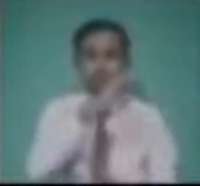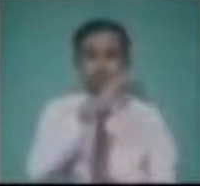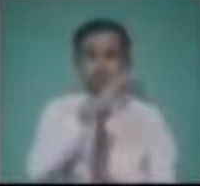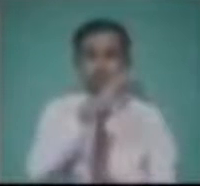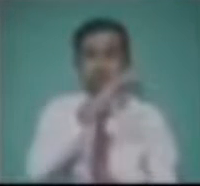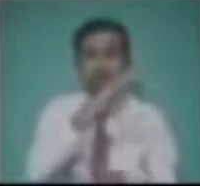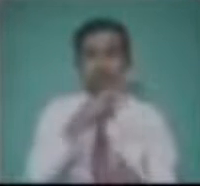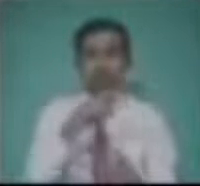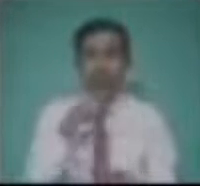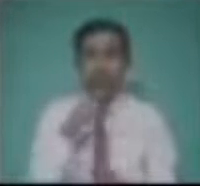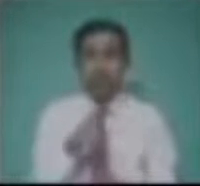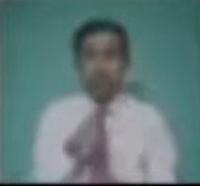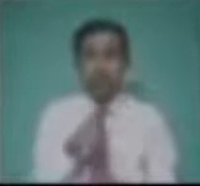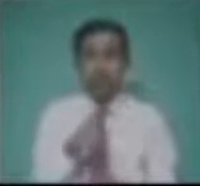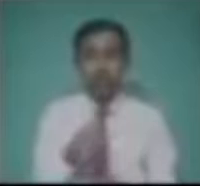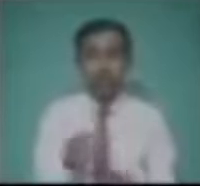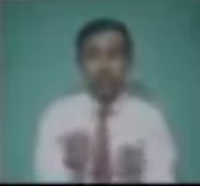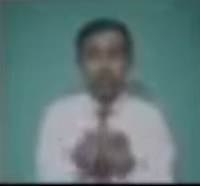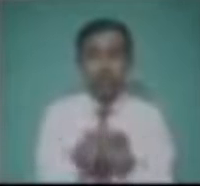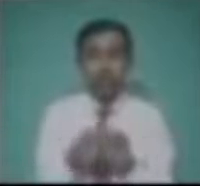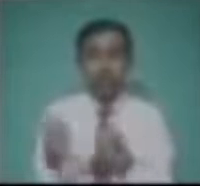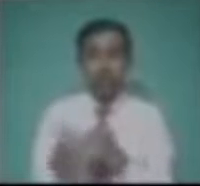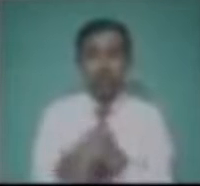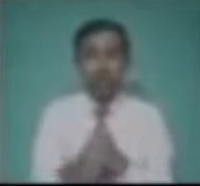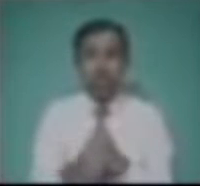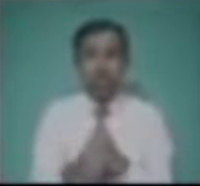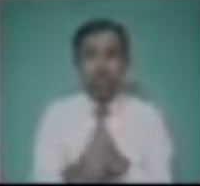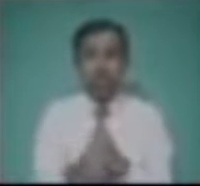ගුවන් යානයකට වෙසිකිලියක් හයි කරනවා.